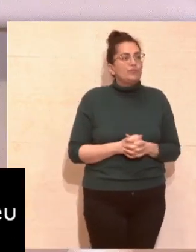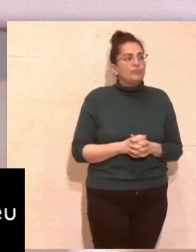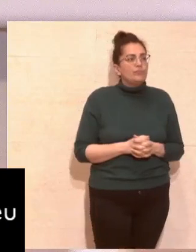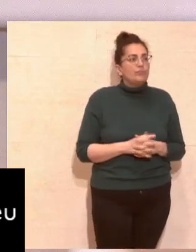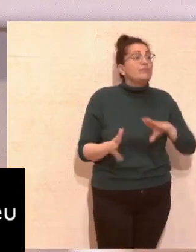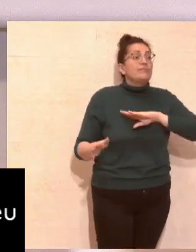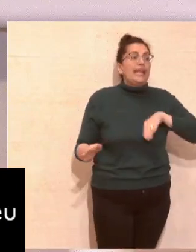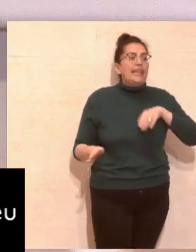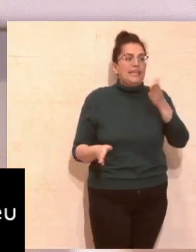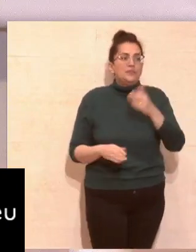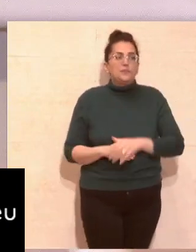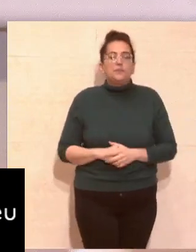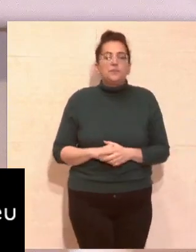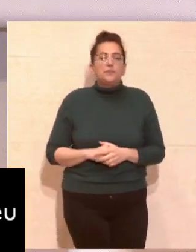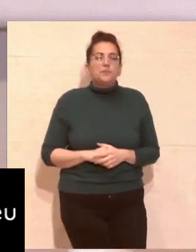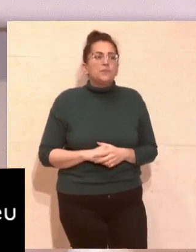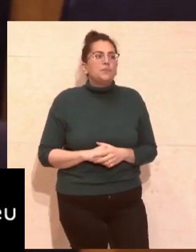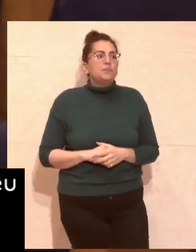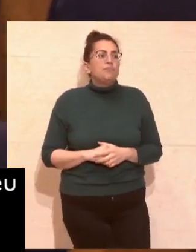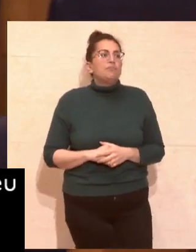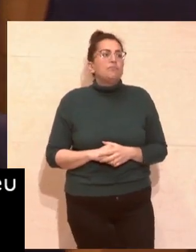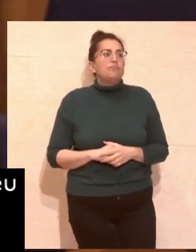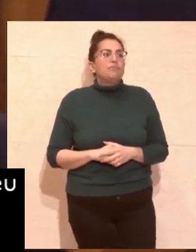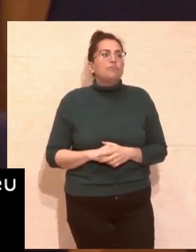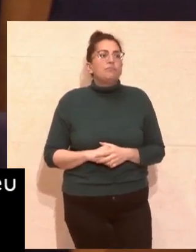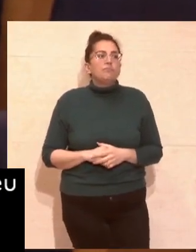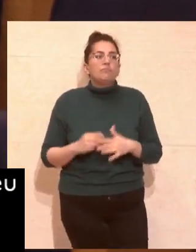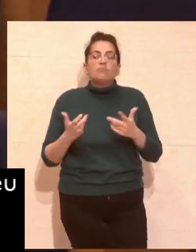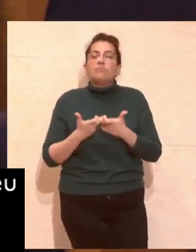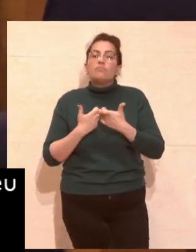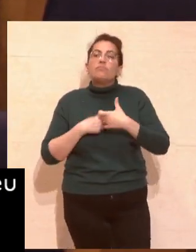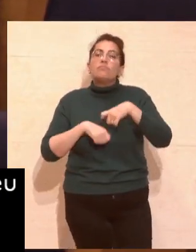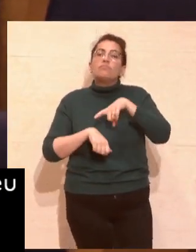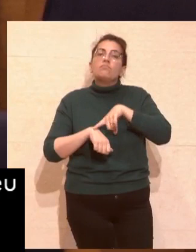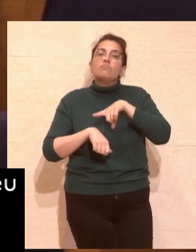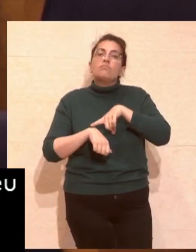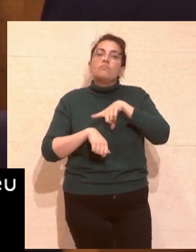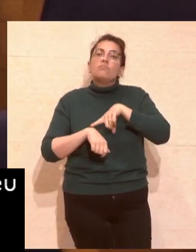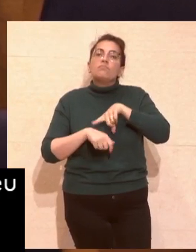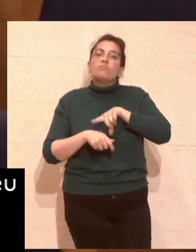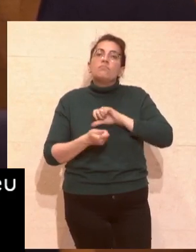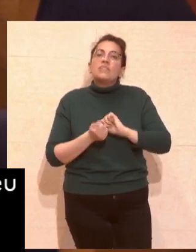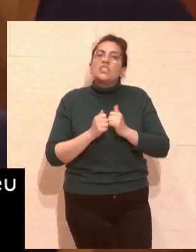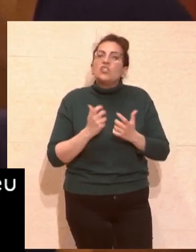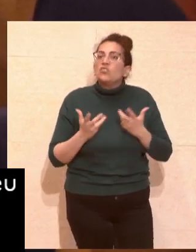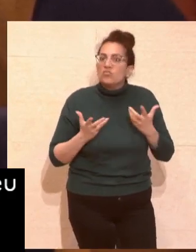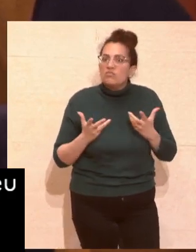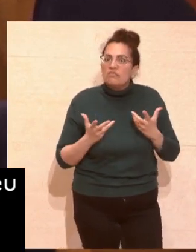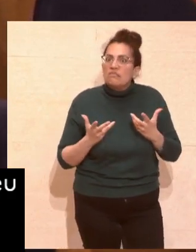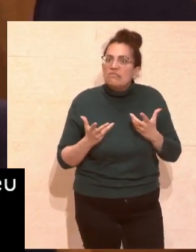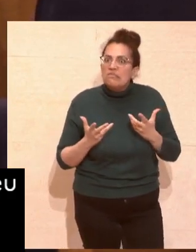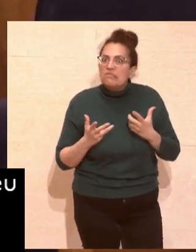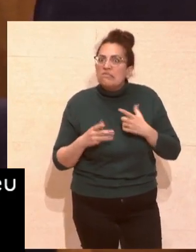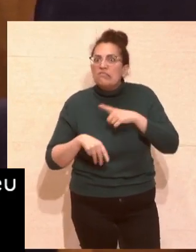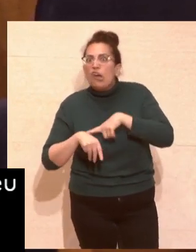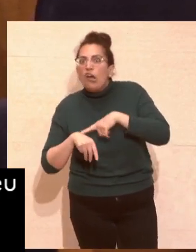la dernière question. Alors, est-ce que par rapport au changement d'heure, est-ce que ça a un impact